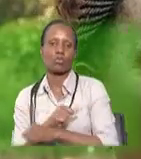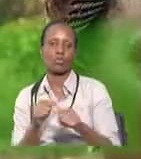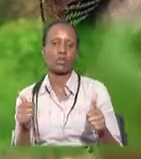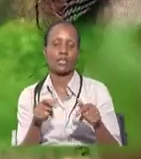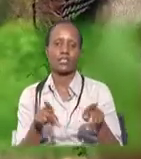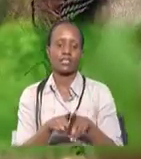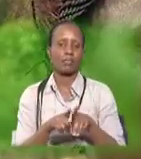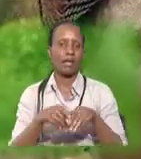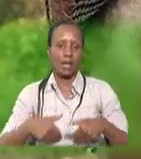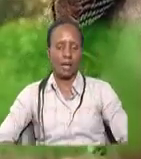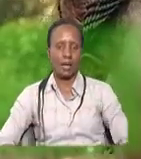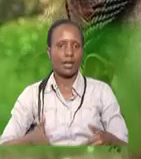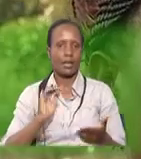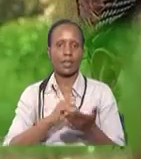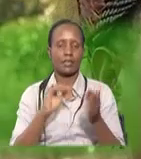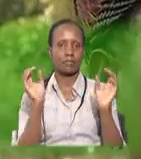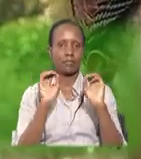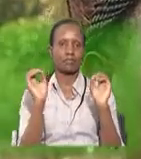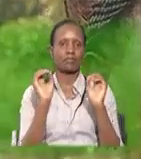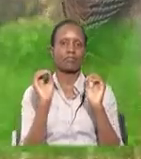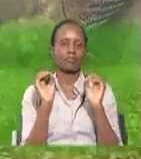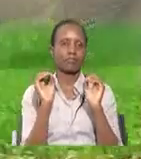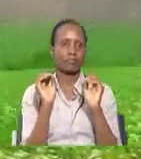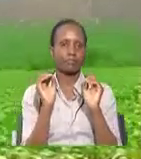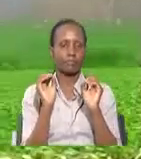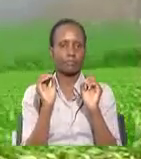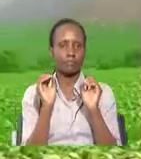na hatutapata njaa tena.